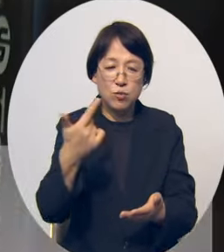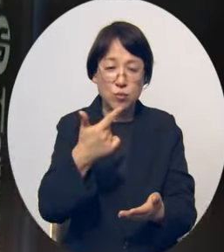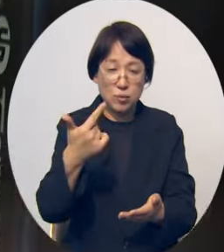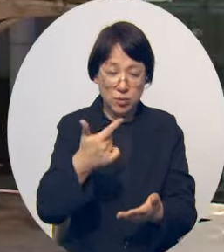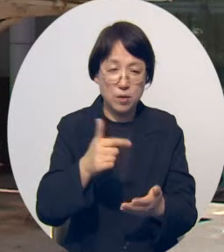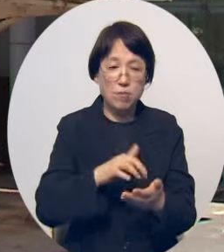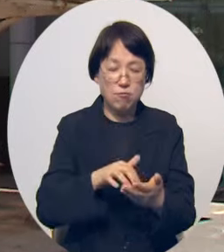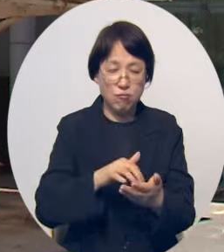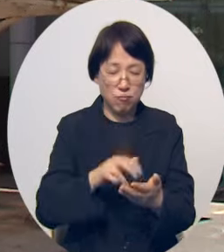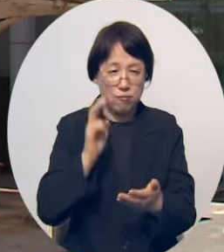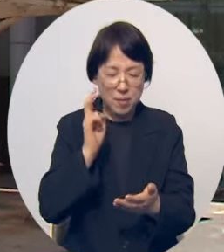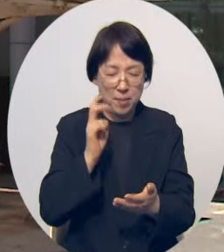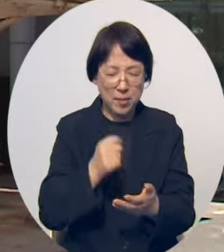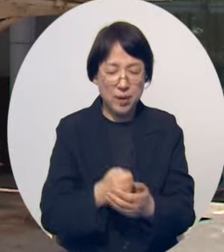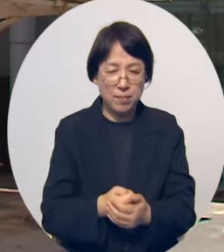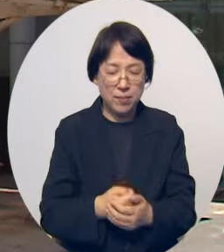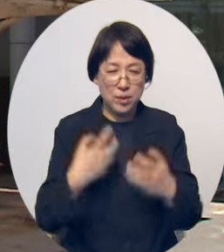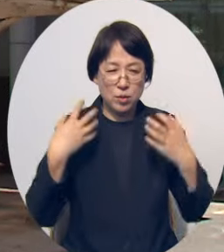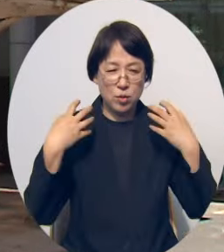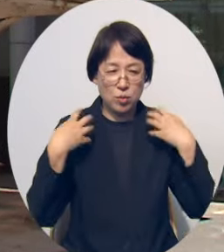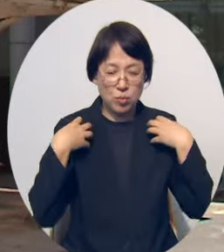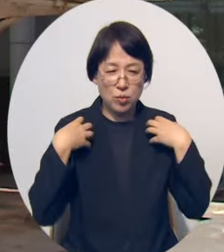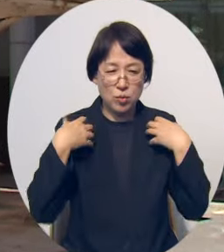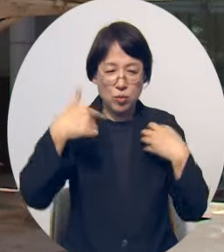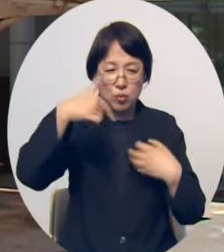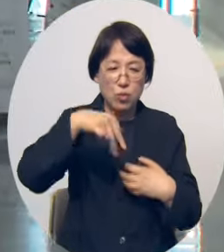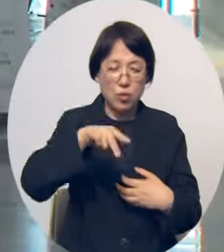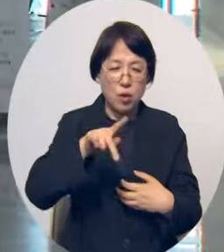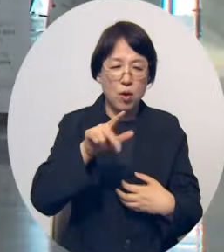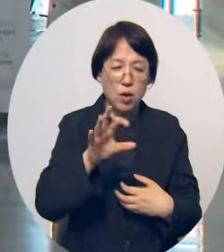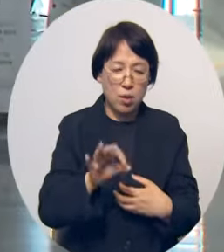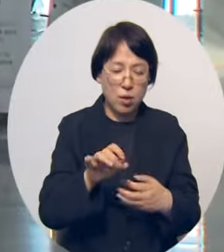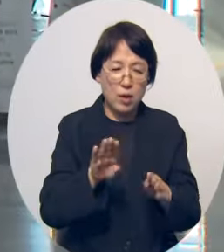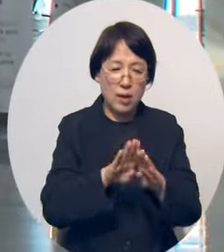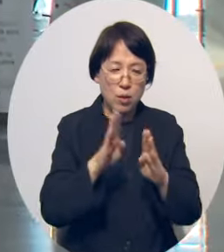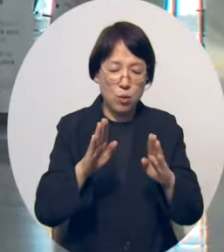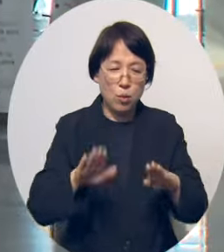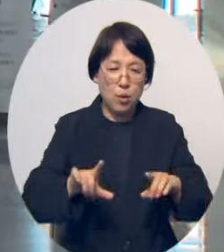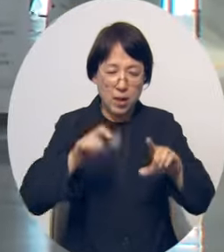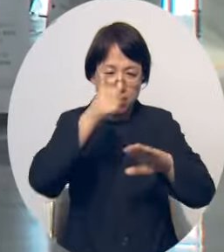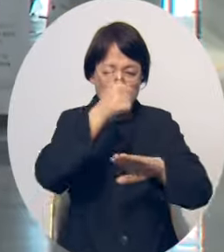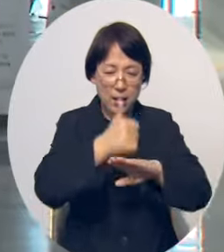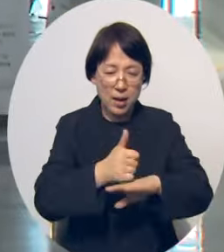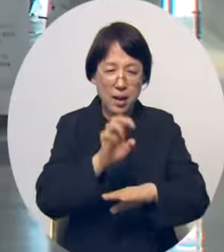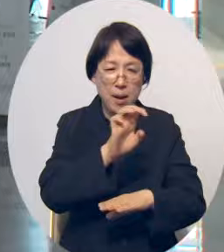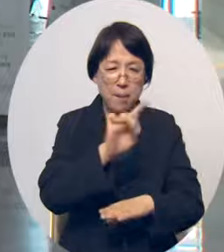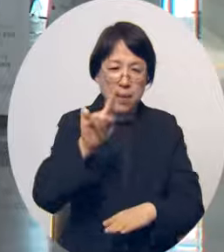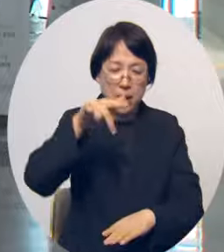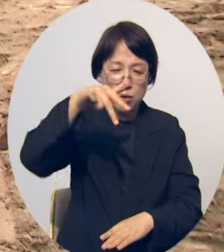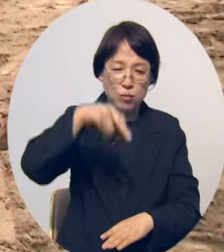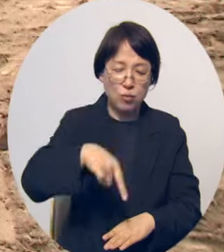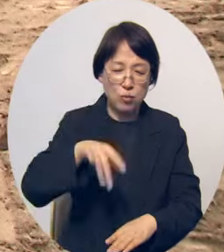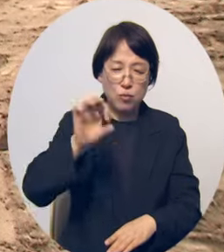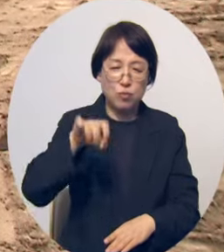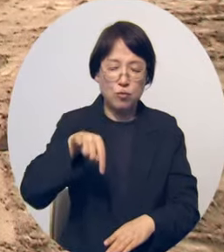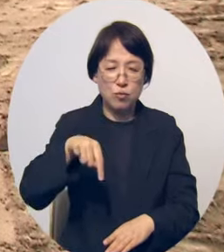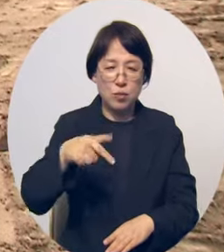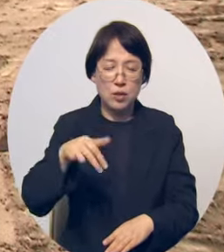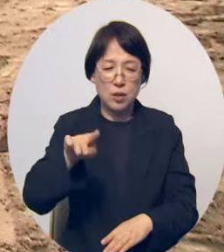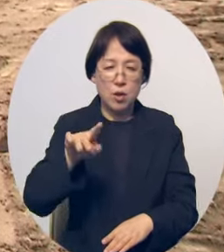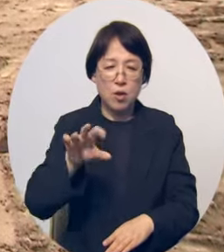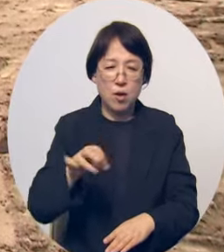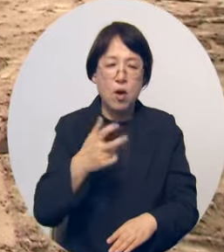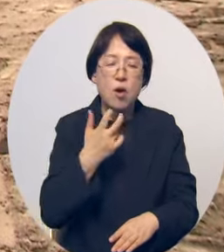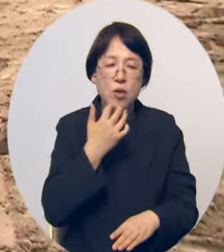있는데 정부는 구성역 개통에 이어 올해 말 파주 운정과 서울역 구간의 개통을 위해 GTX-A